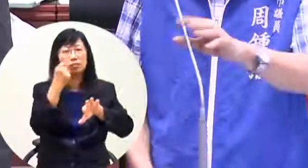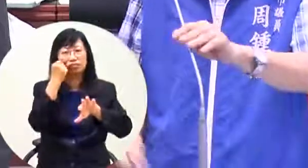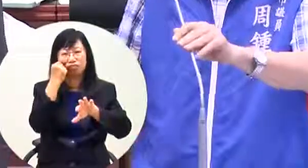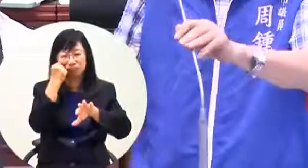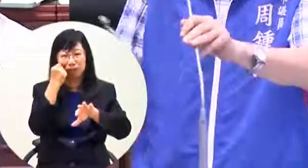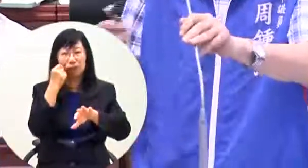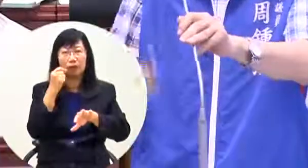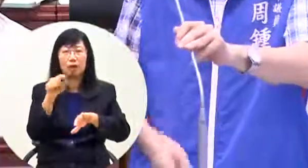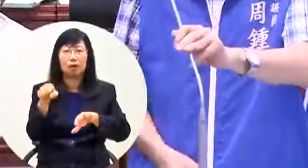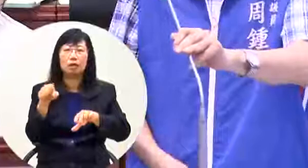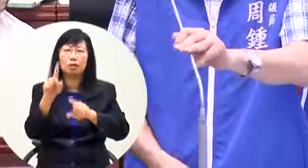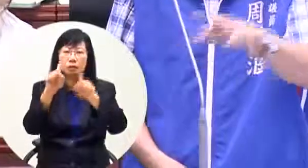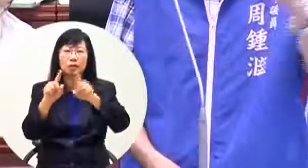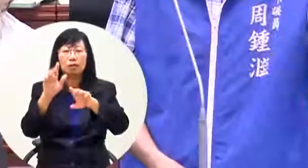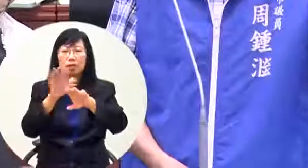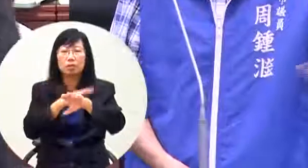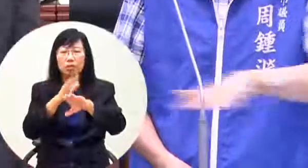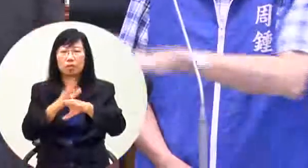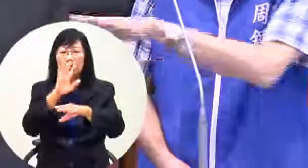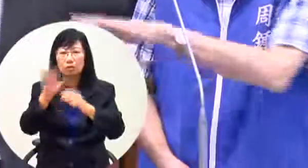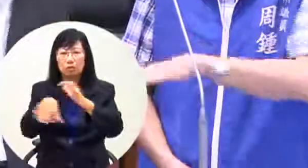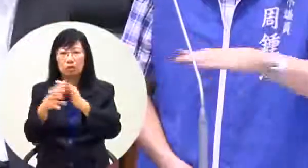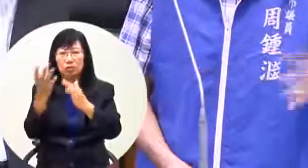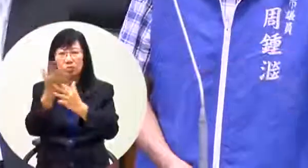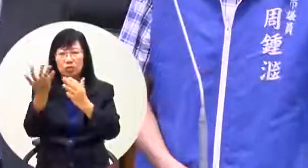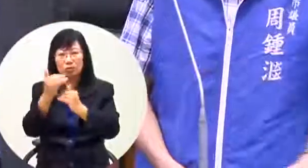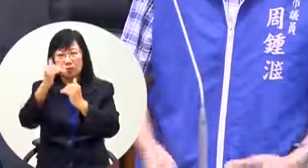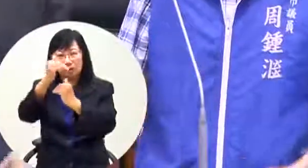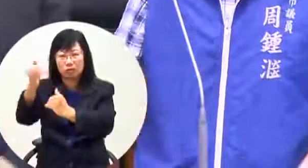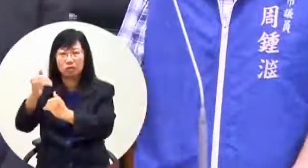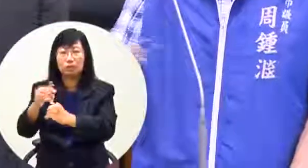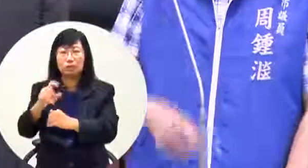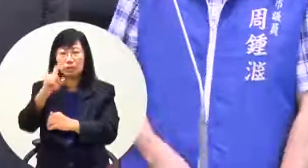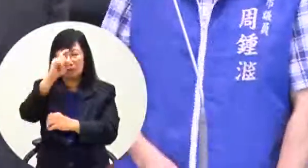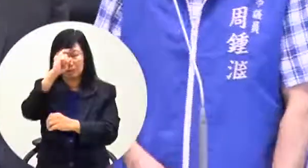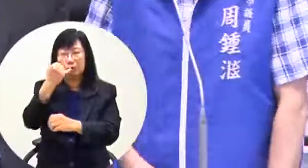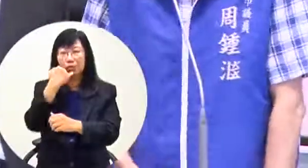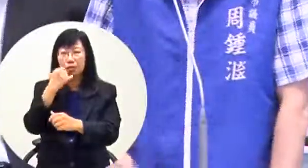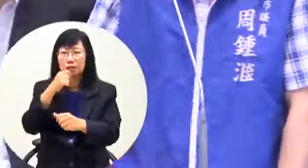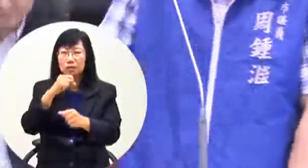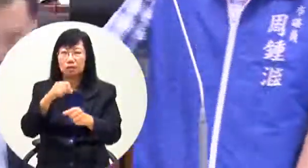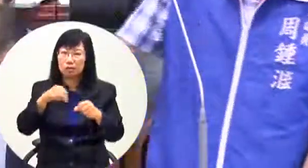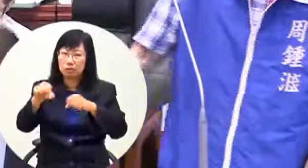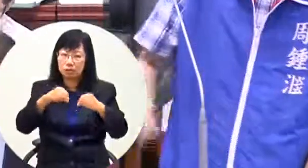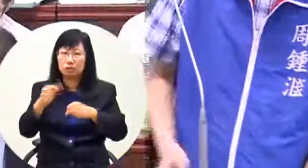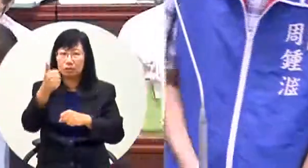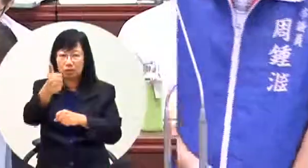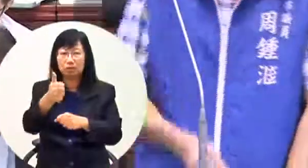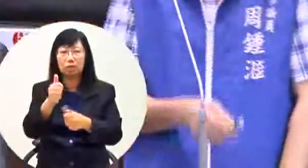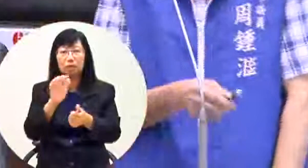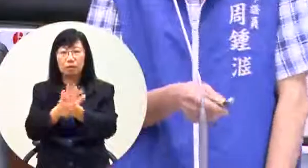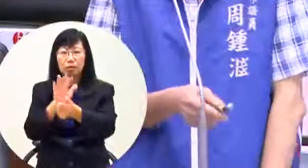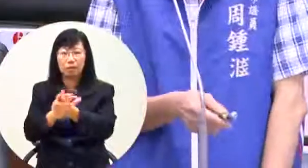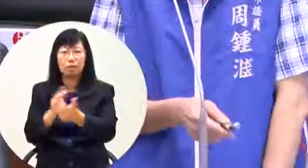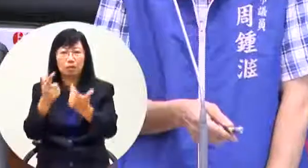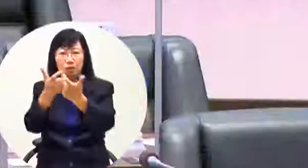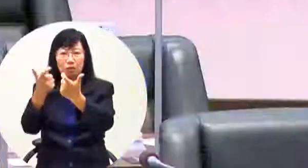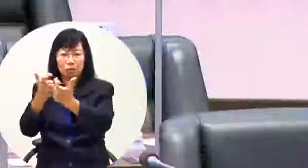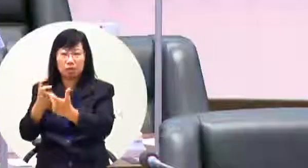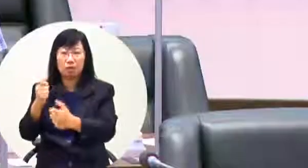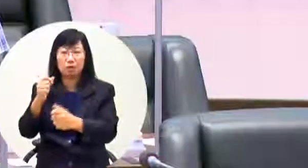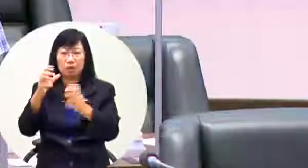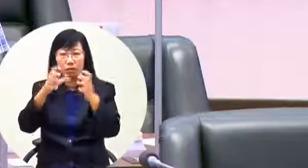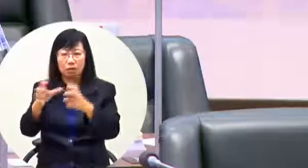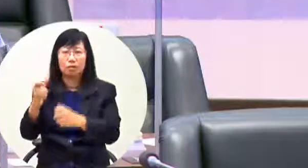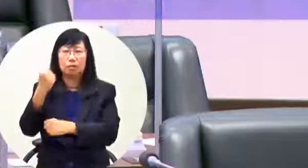了哈。啊，希望好好规设，真正的做到宜居友善的城市，好，这个理想境界哈。再来下一个，